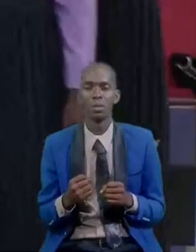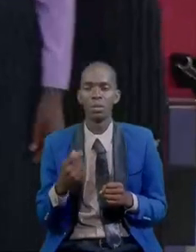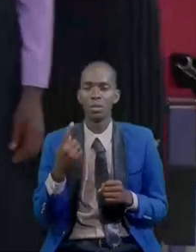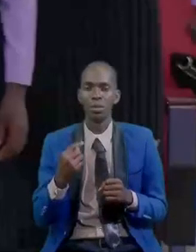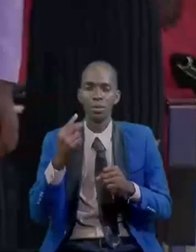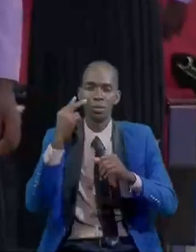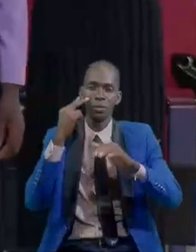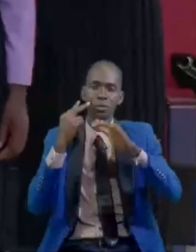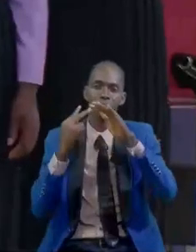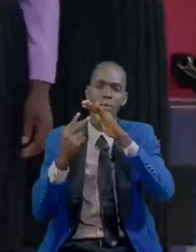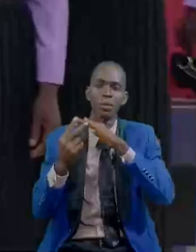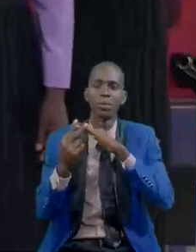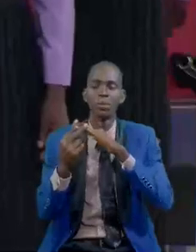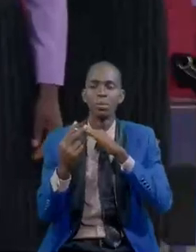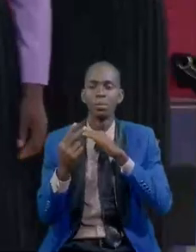la vision,